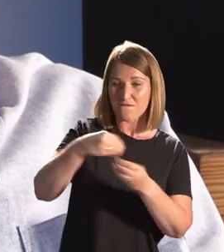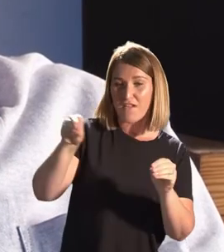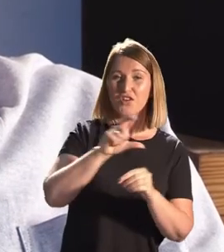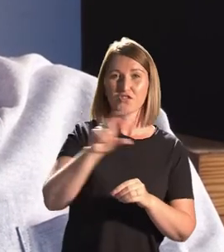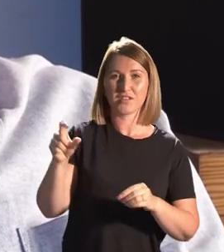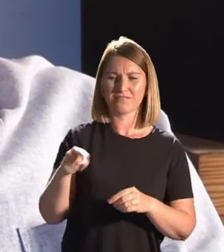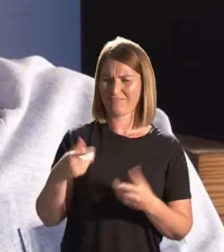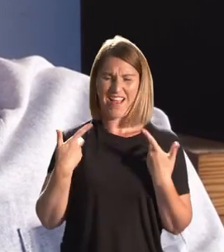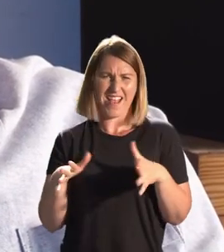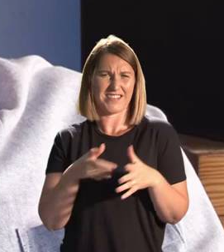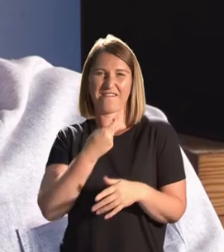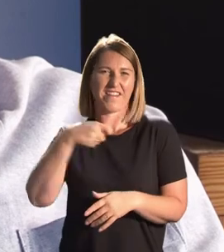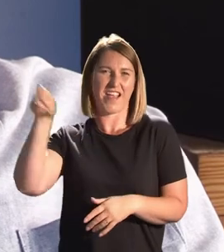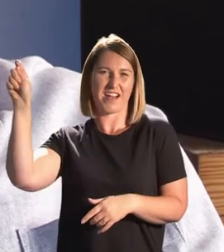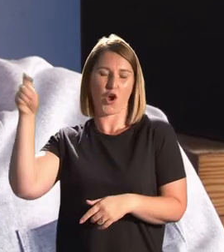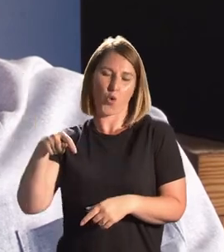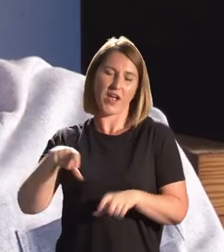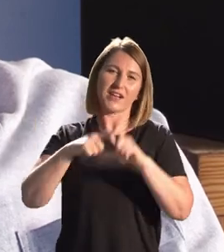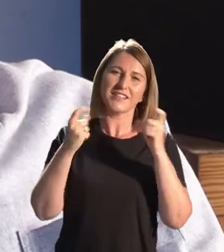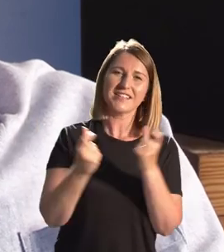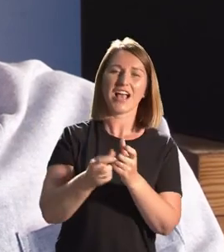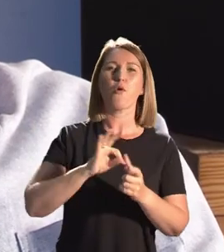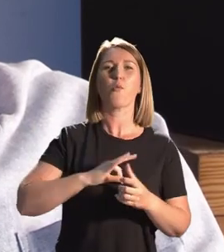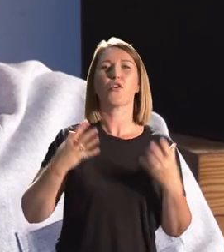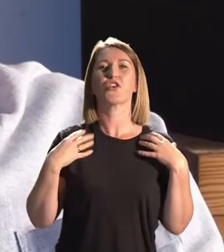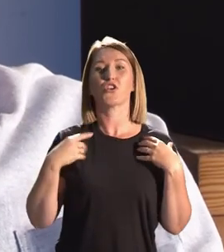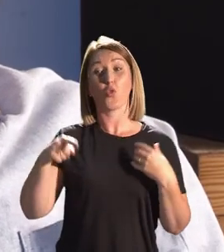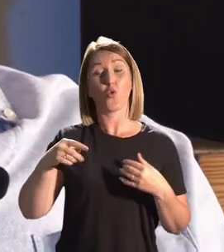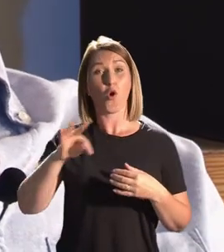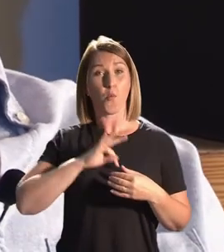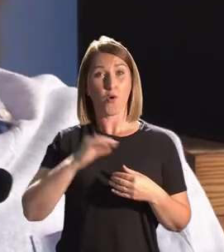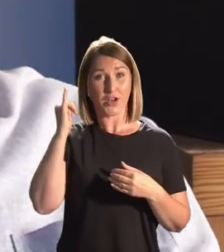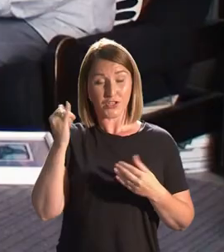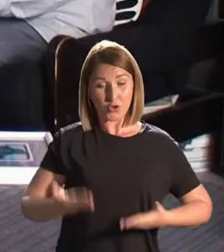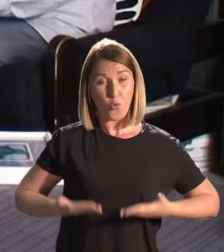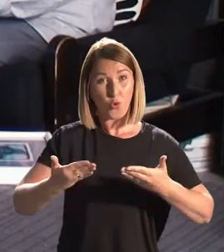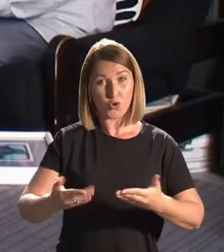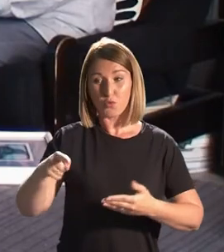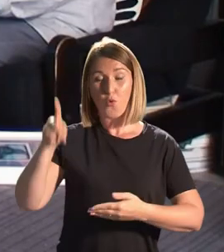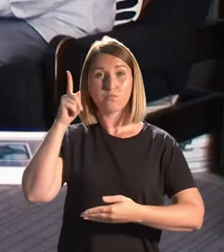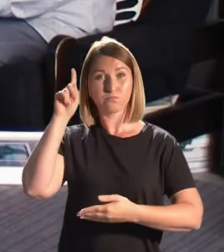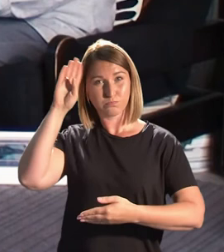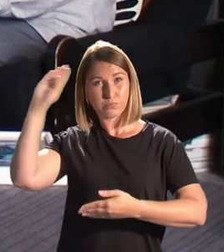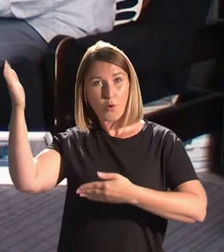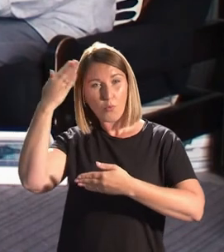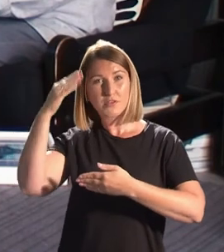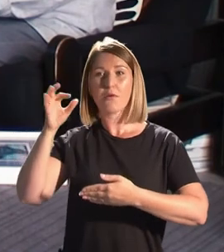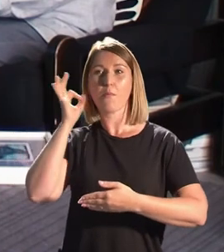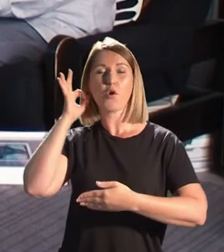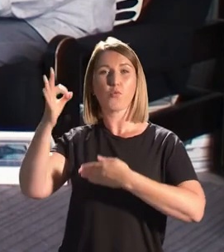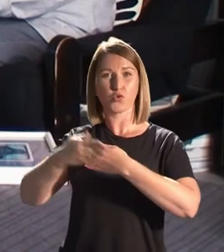stąd. Tutaj właściwie na całe życie, tu się moje dzieci porodziły, tu poznałem żonę. Nad czym pan obecnie